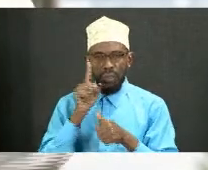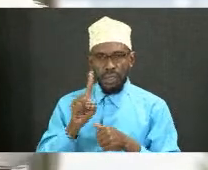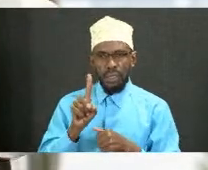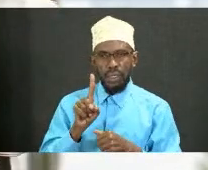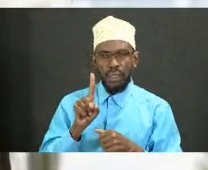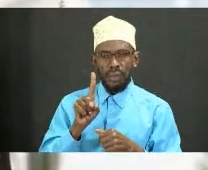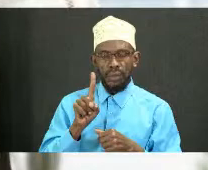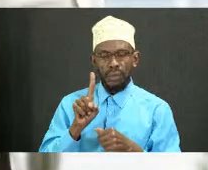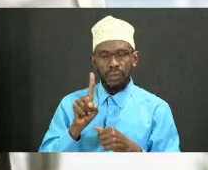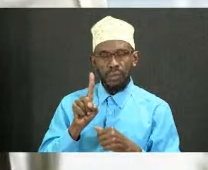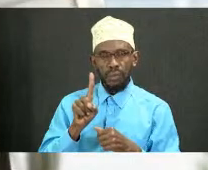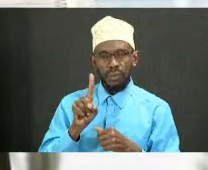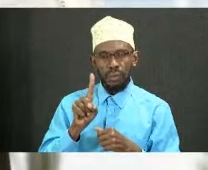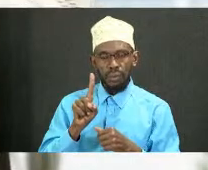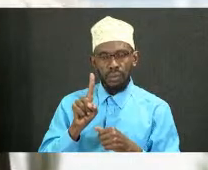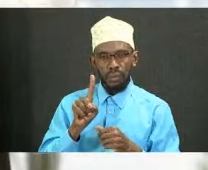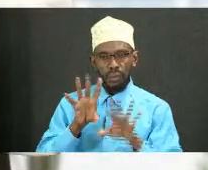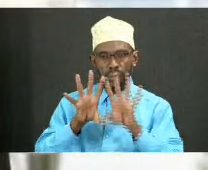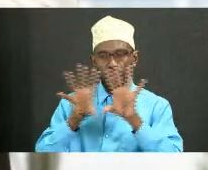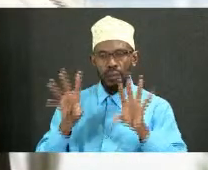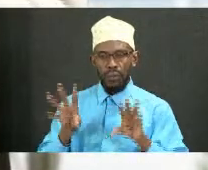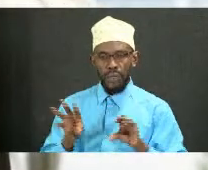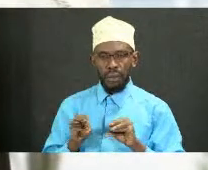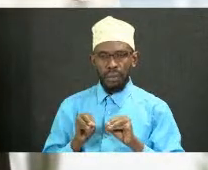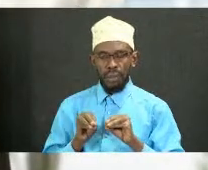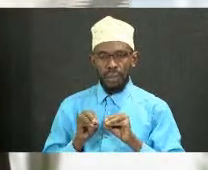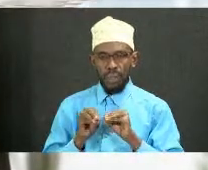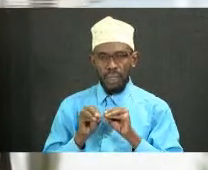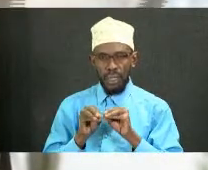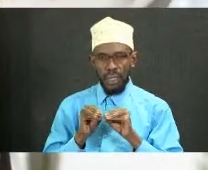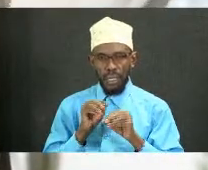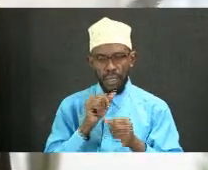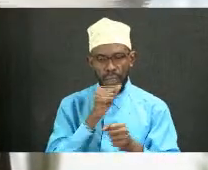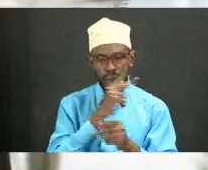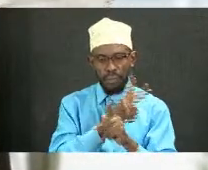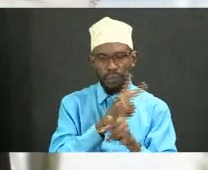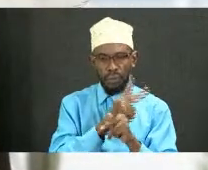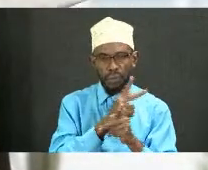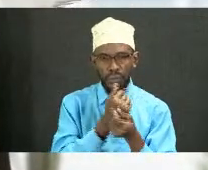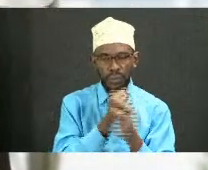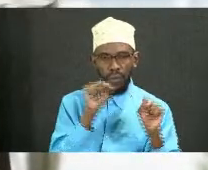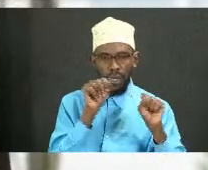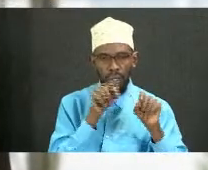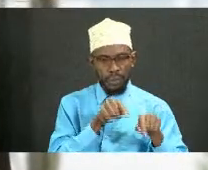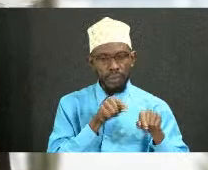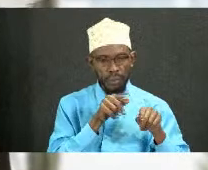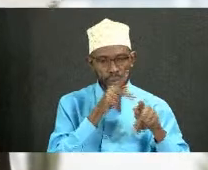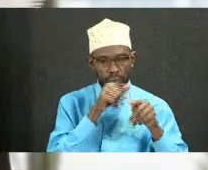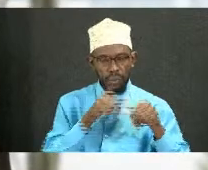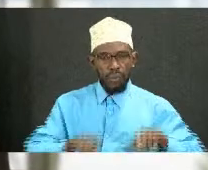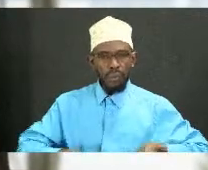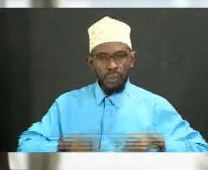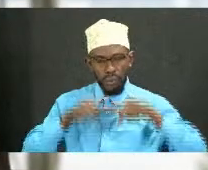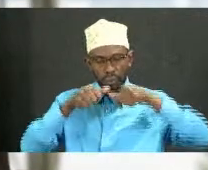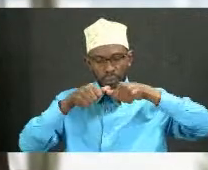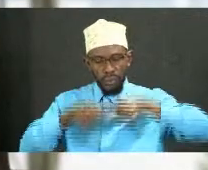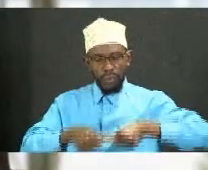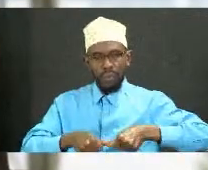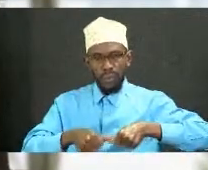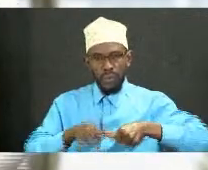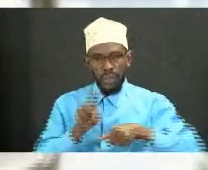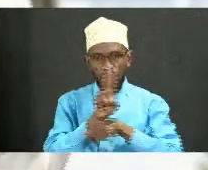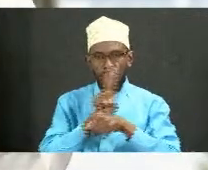kabisa katika budgeting yako umeweka akiba. Kile ambacho kinabakia katika asalio la akiba